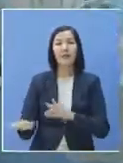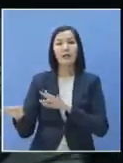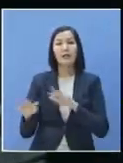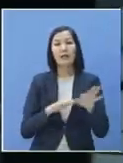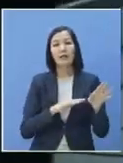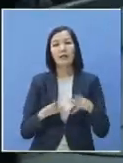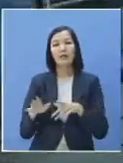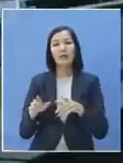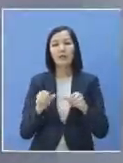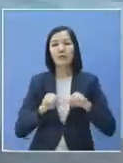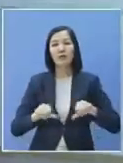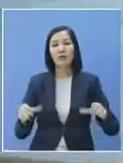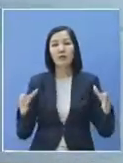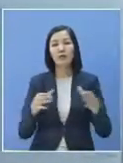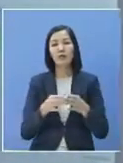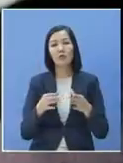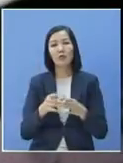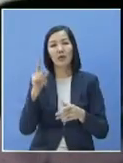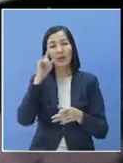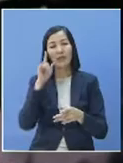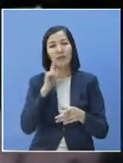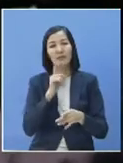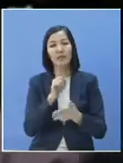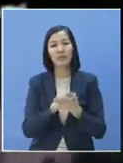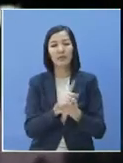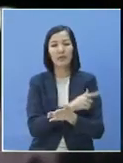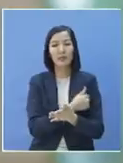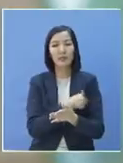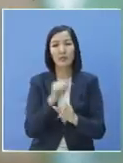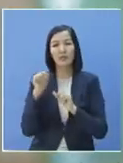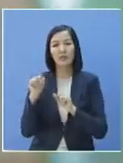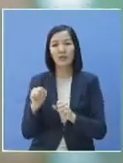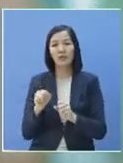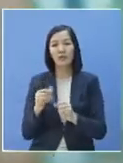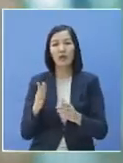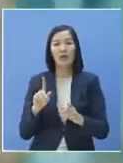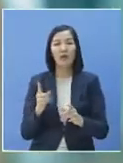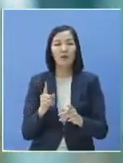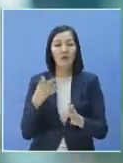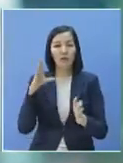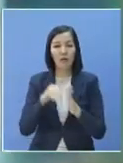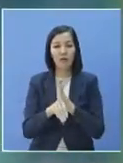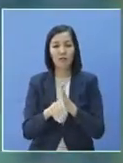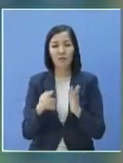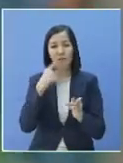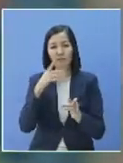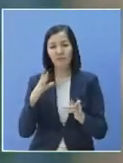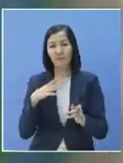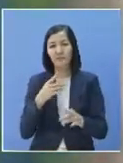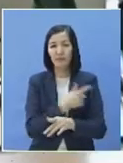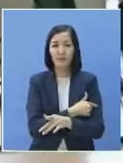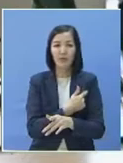барысында мобильді топтың спикерлері Қазақстанда міндетті медициналық сақтандыру неліктен енгізіліп жатқанын айтты. Медициналық